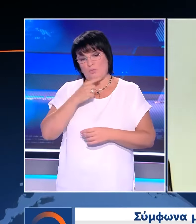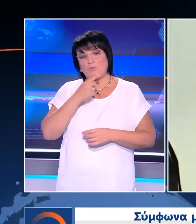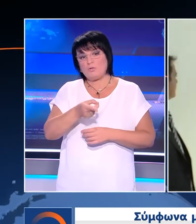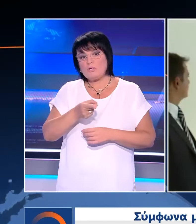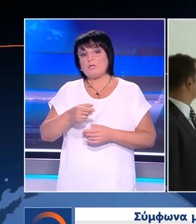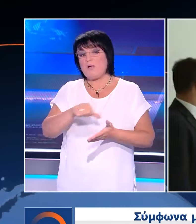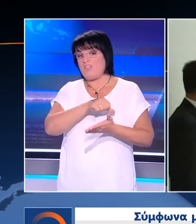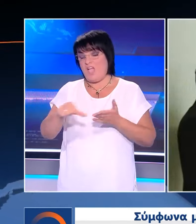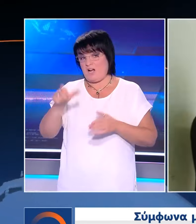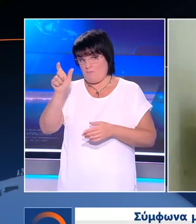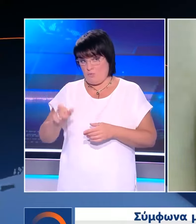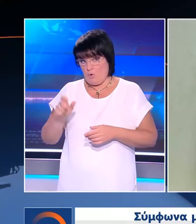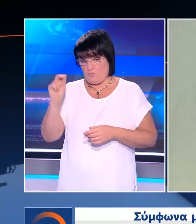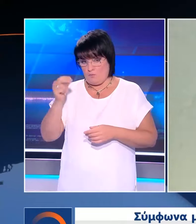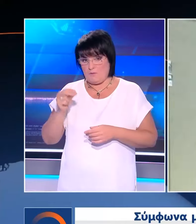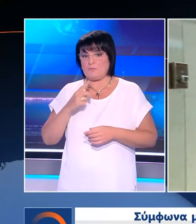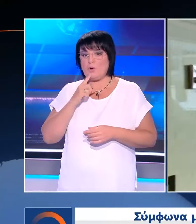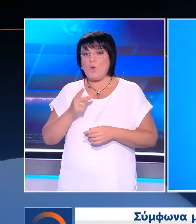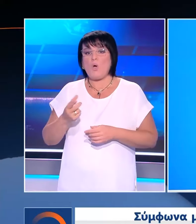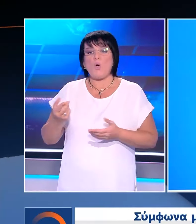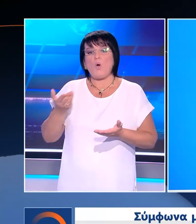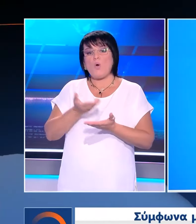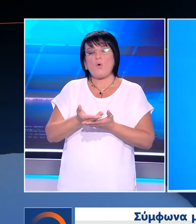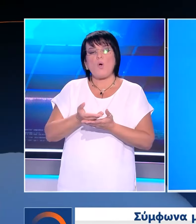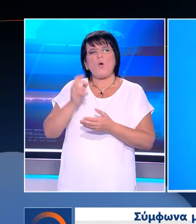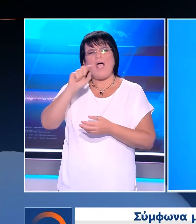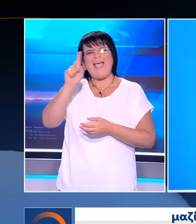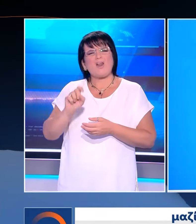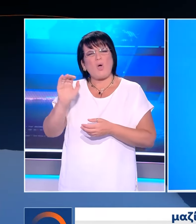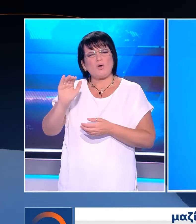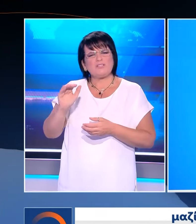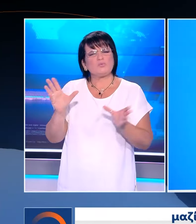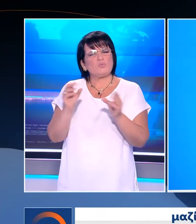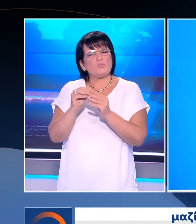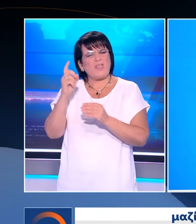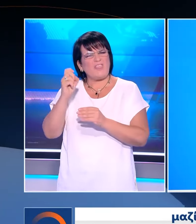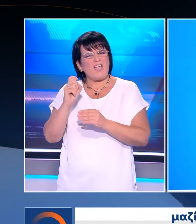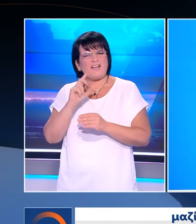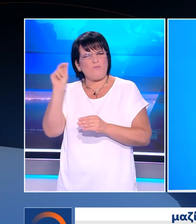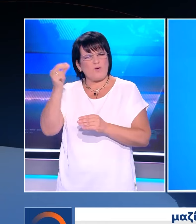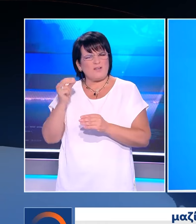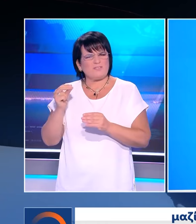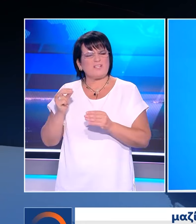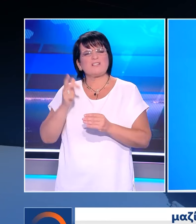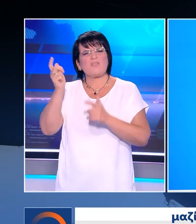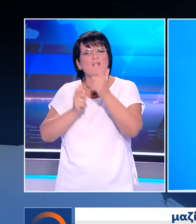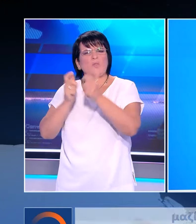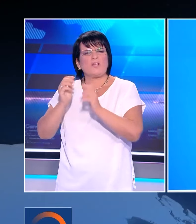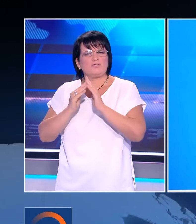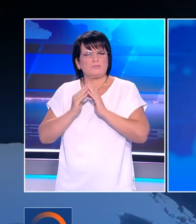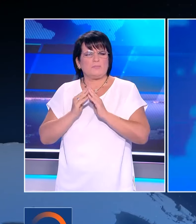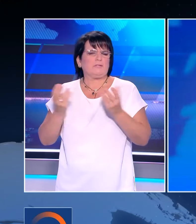η διαγραφή σαλμά δεν σχετίζεται με την κατάθεση της ερώτησης μαζί με άλλους 10 βουλευτές για τα κόκκινα